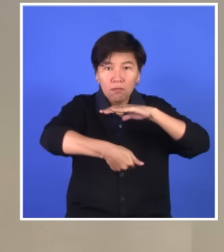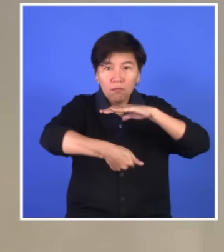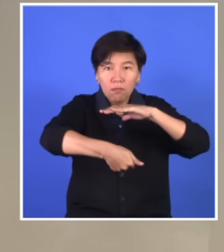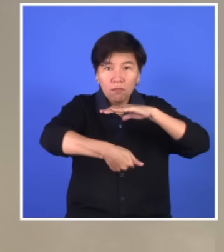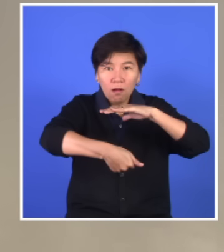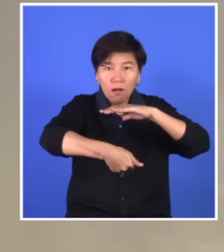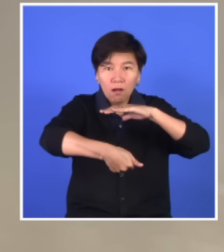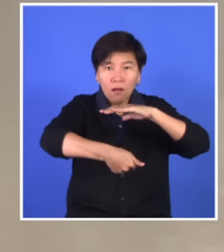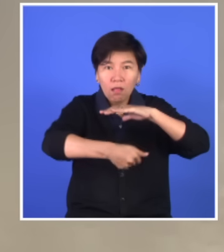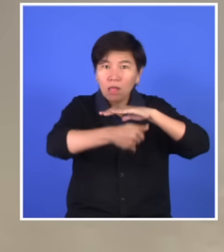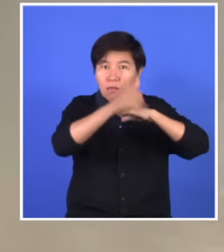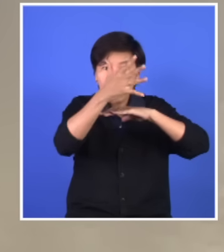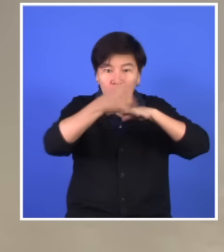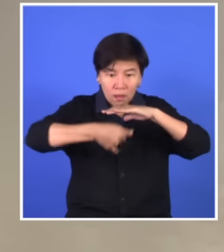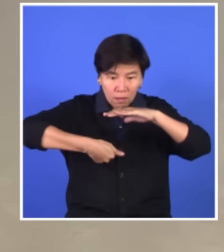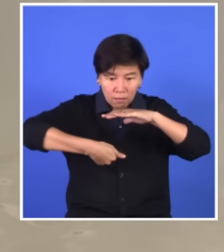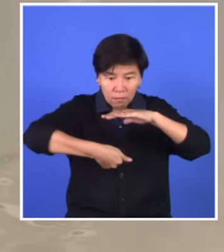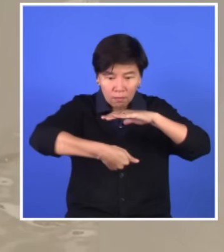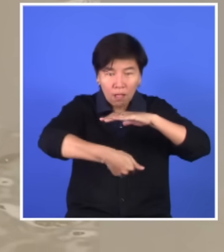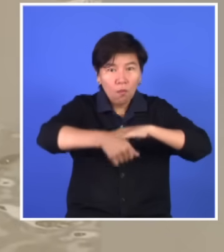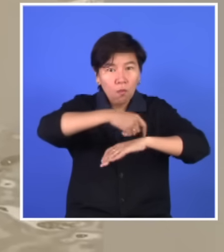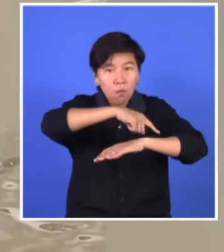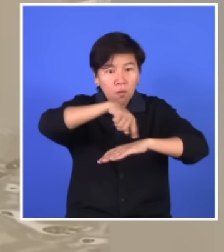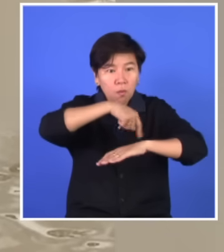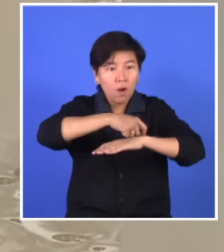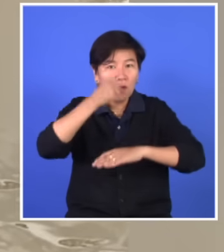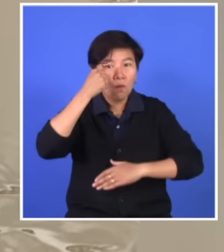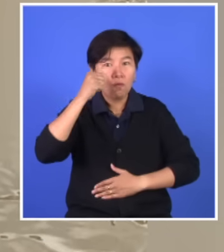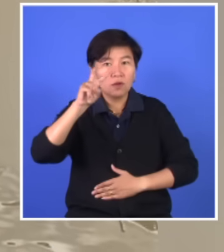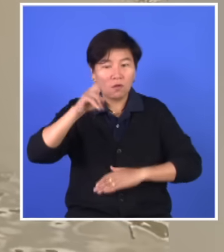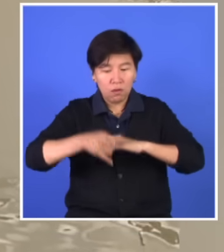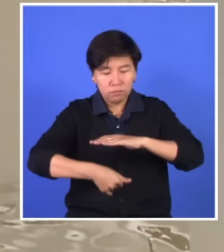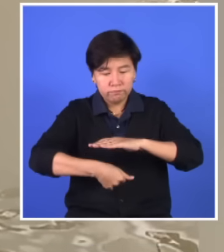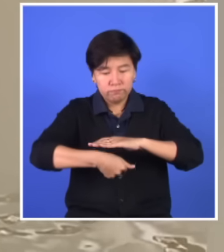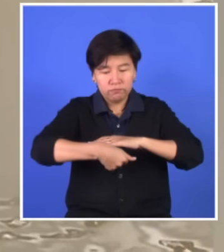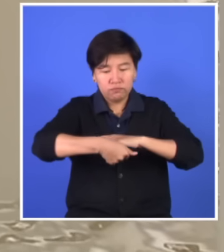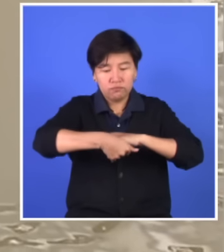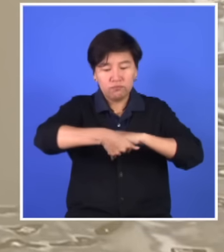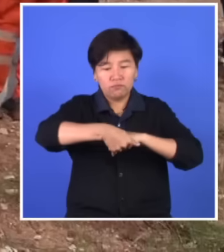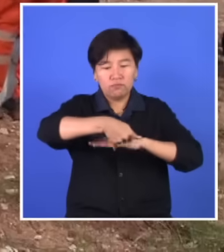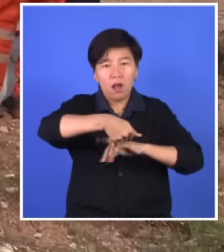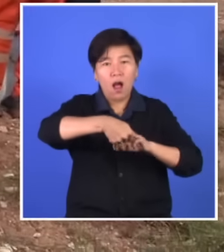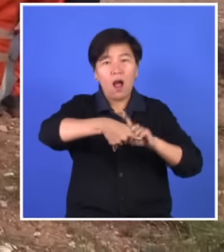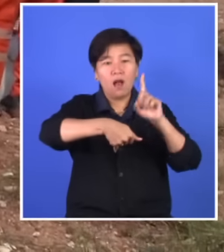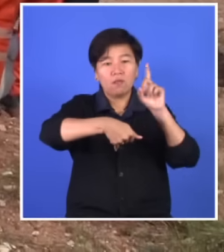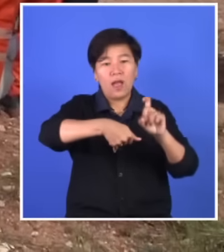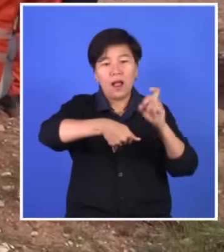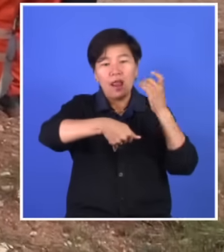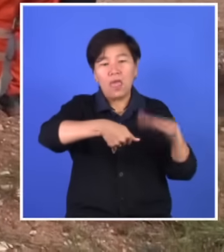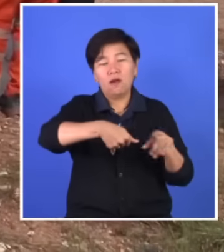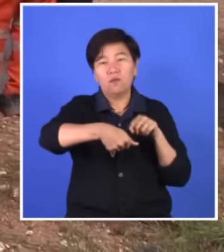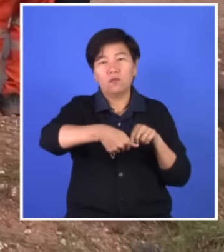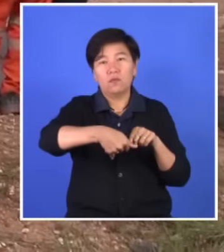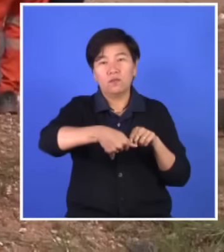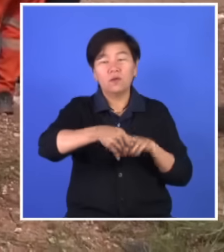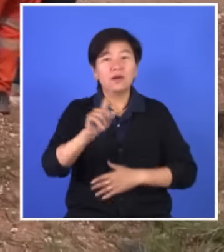ผ่านไป 2วันร่างลอยขึ้นมาเหนือน้ำเสียชีวิตแล้วค่ะจุดนี้คือบริเวณประตูระบายน้ำห้วยกำแพง